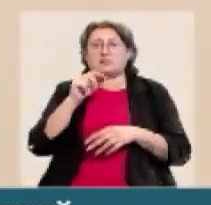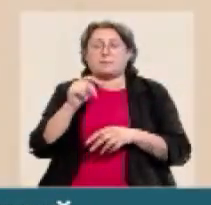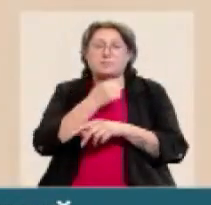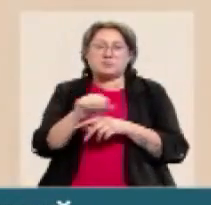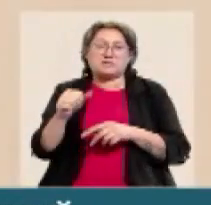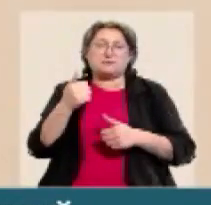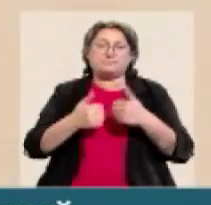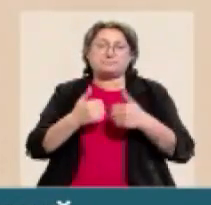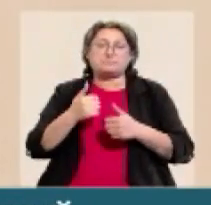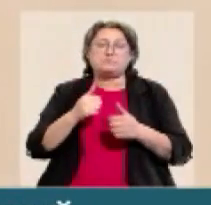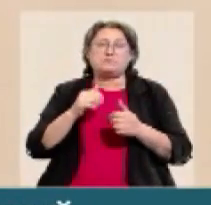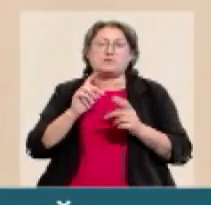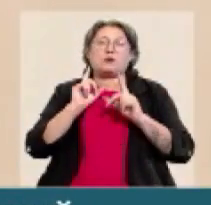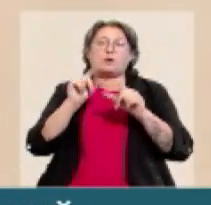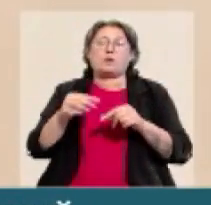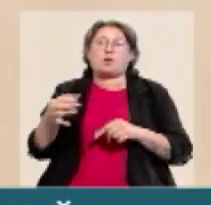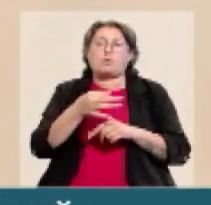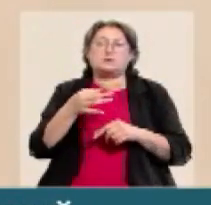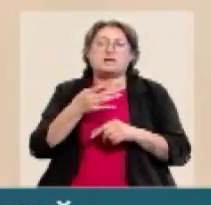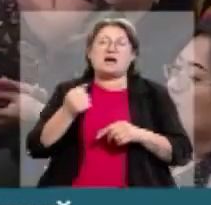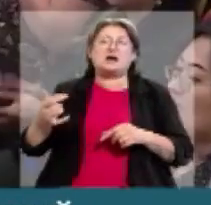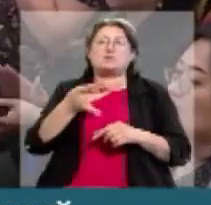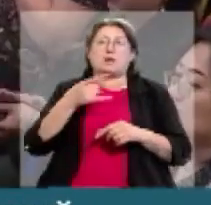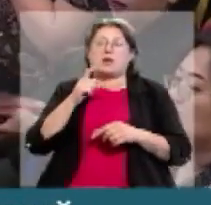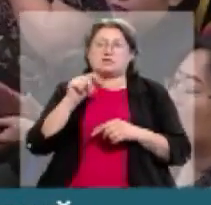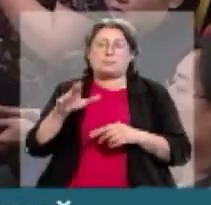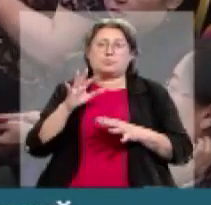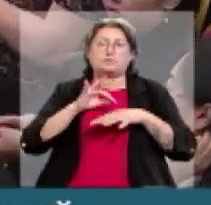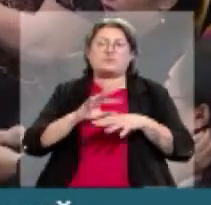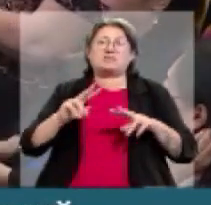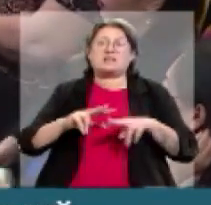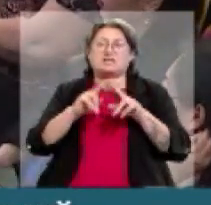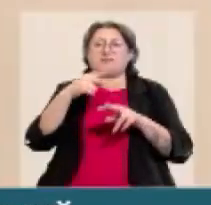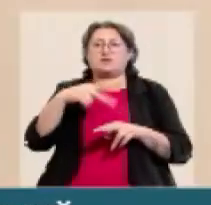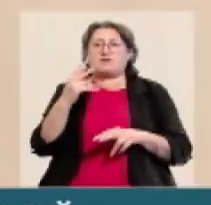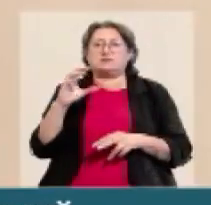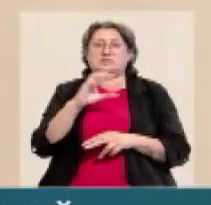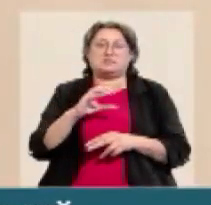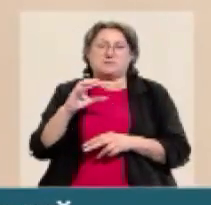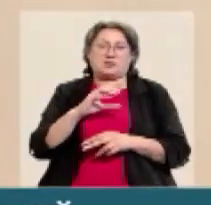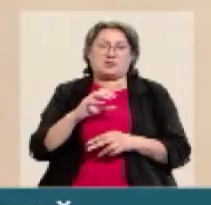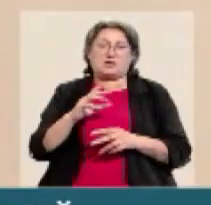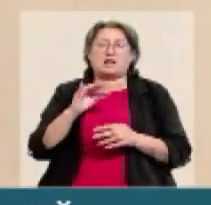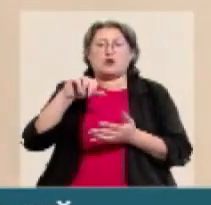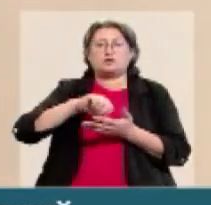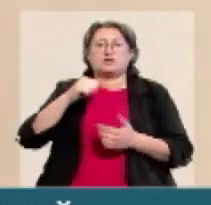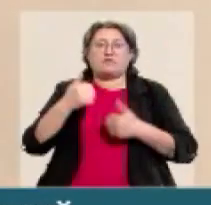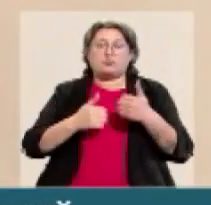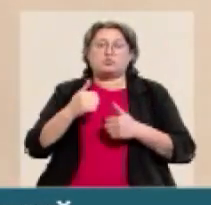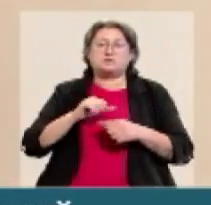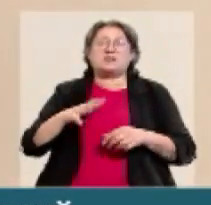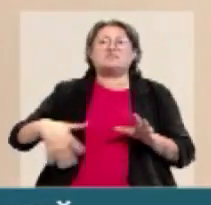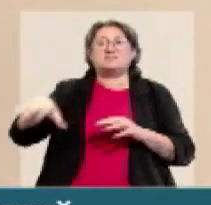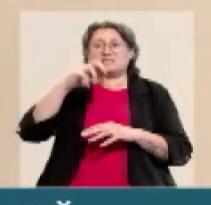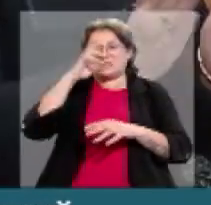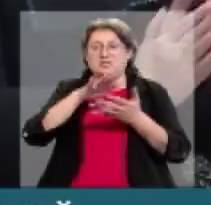Победители региональной части отправятся представлять область на республиканский этап. Он пройдет в Астане уже 22 сентября. К слову, для участия в конкурсе со всей